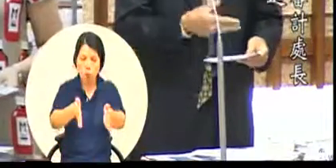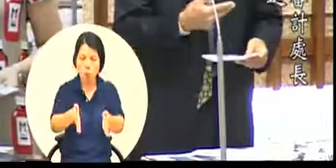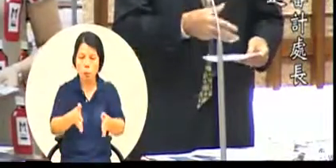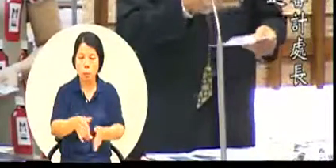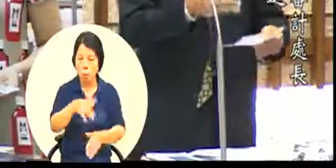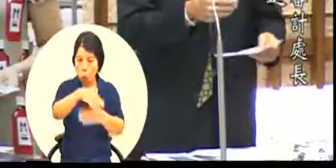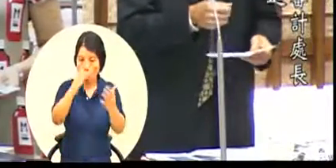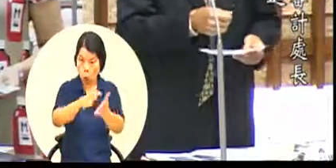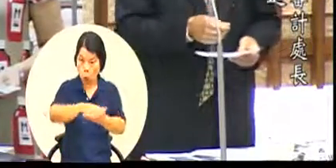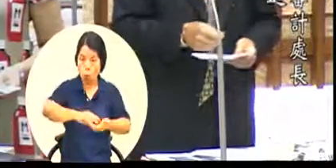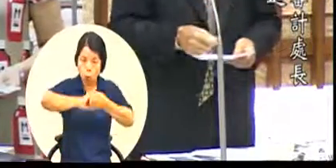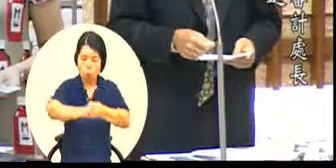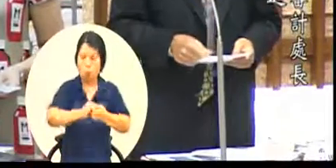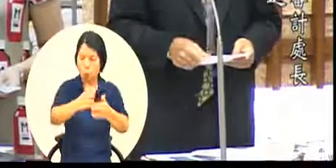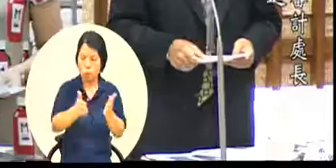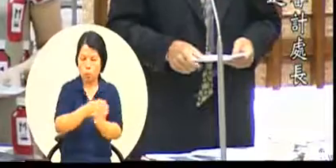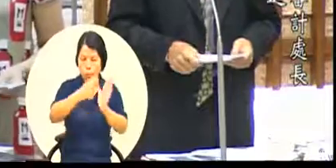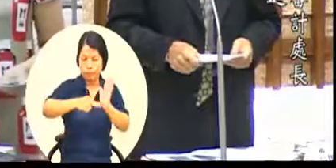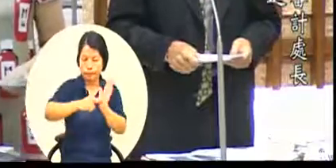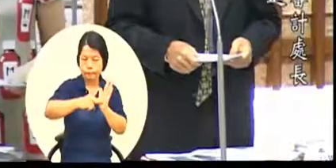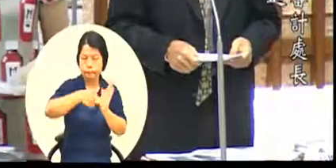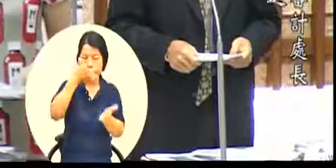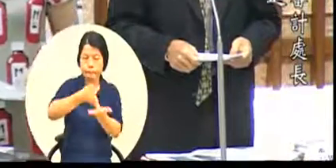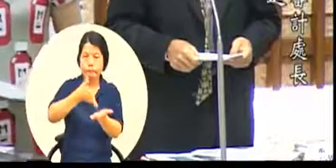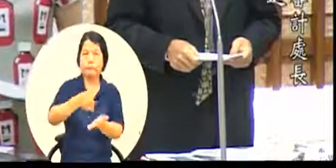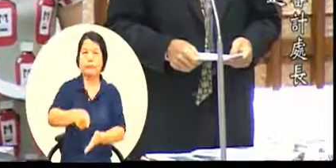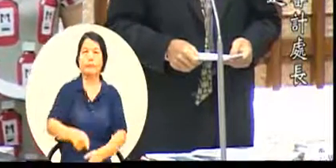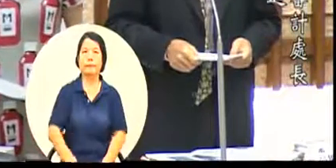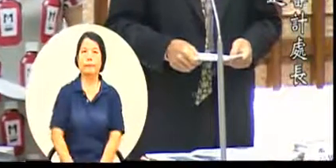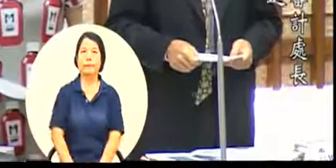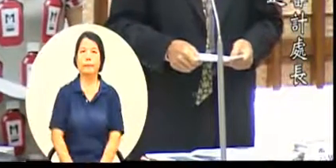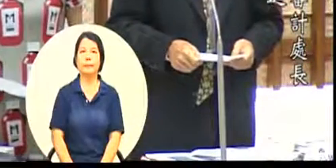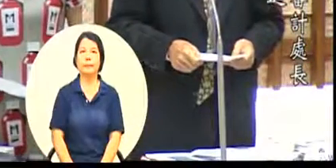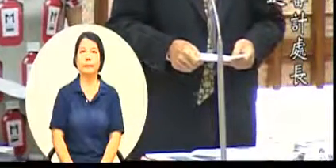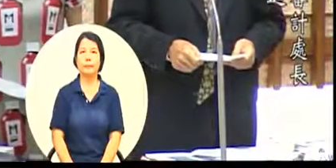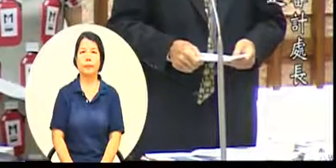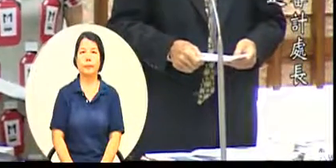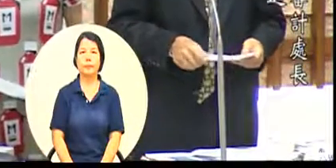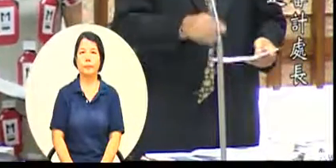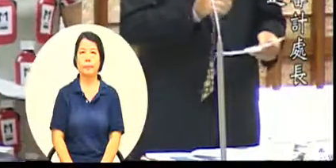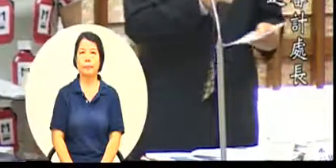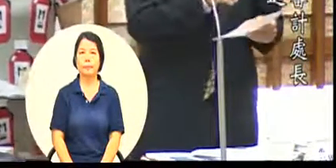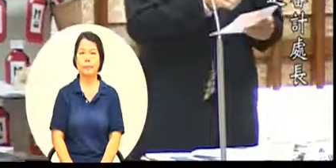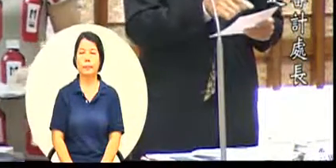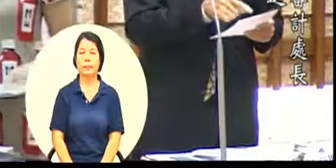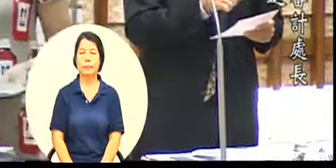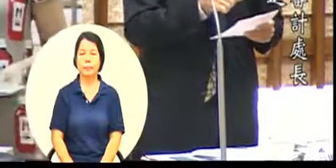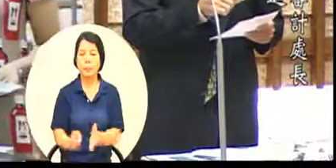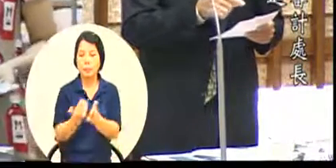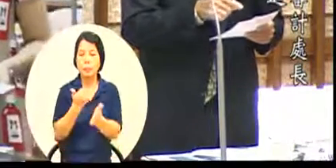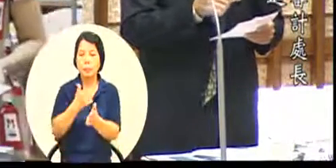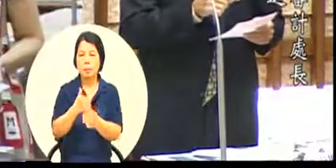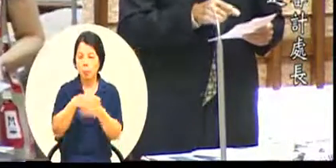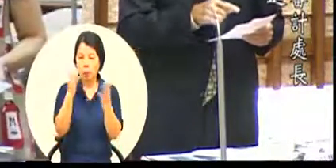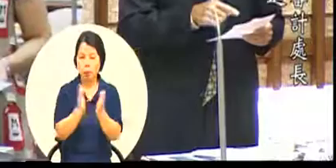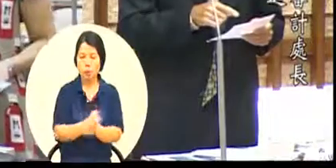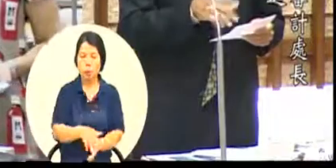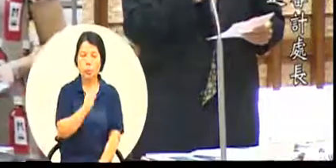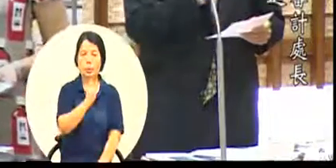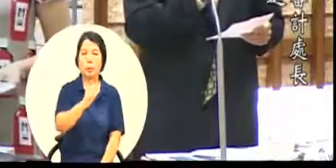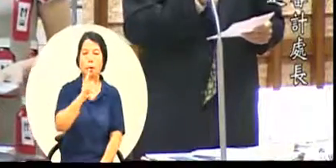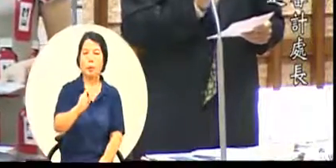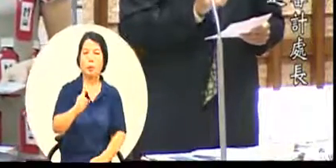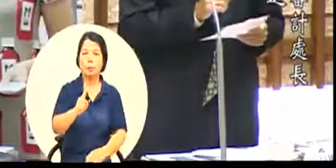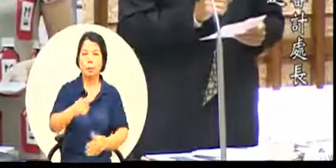有确定的资料来发表这样子。 我们那个刚才讲的是指 A1 的那个交通